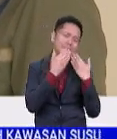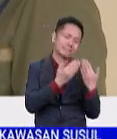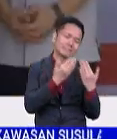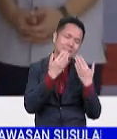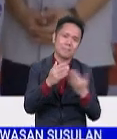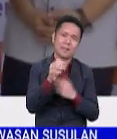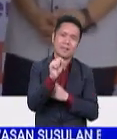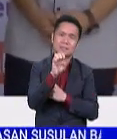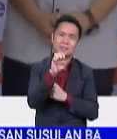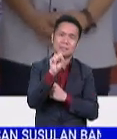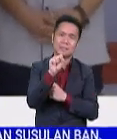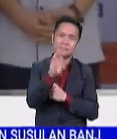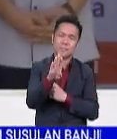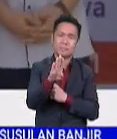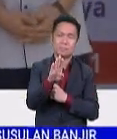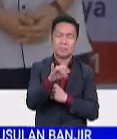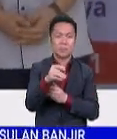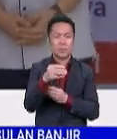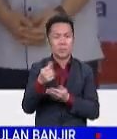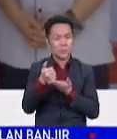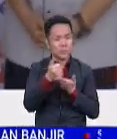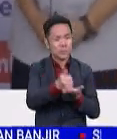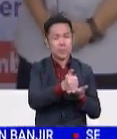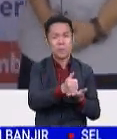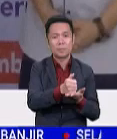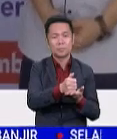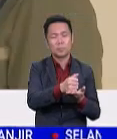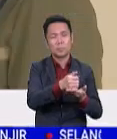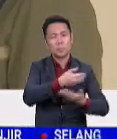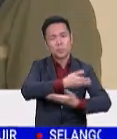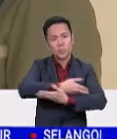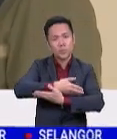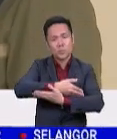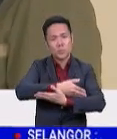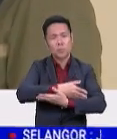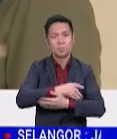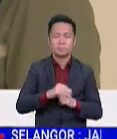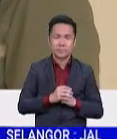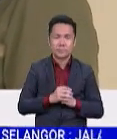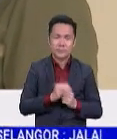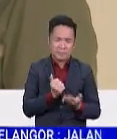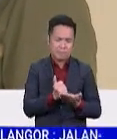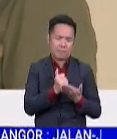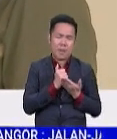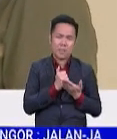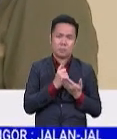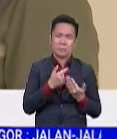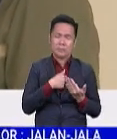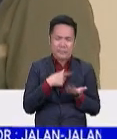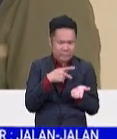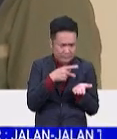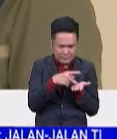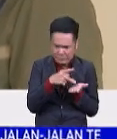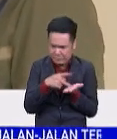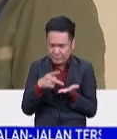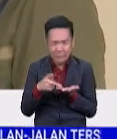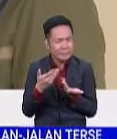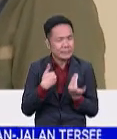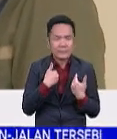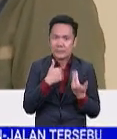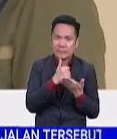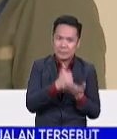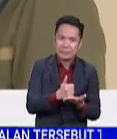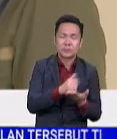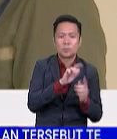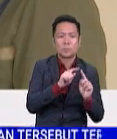kepada istri memberi bantuan kepada anak-anak kami itu dapat meringankan beban pekerjaan dari helm macam